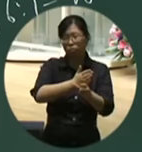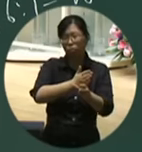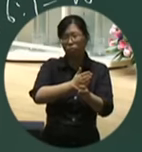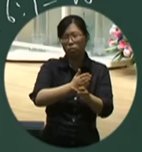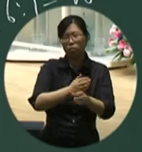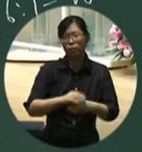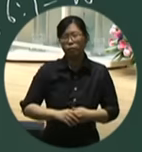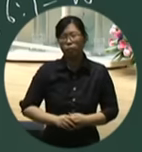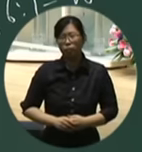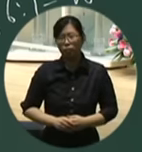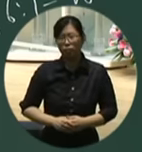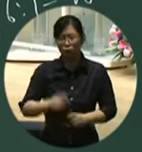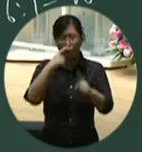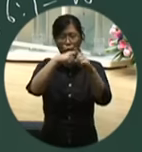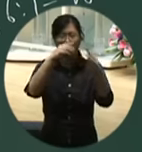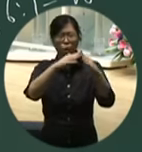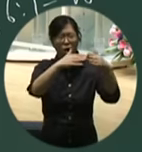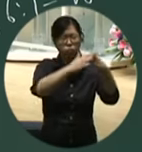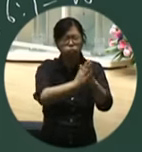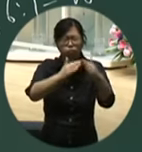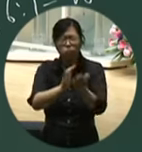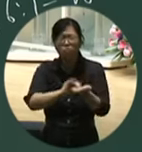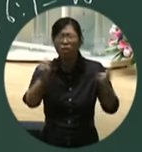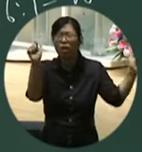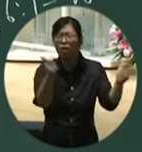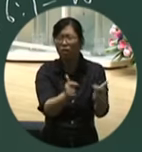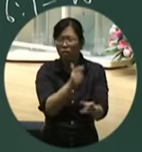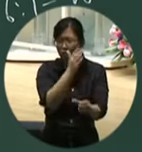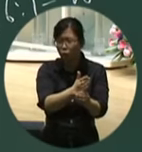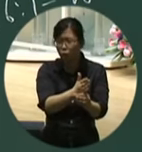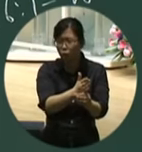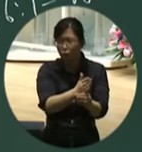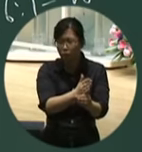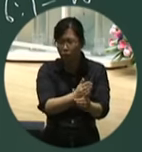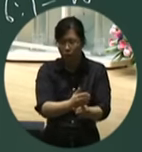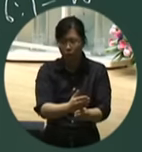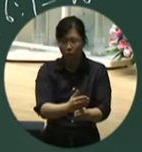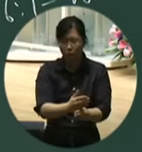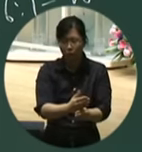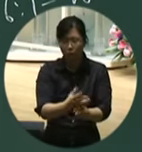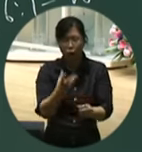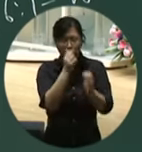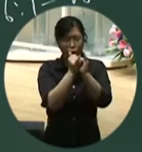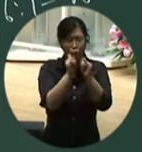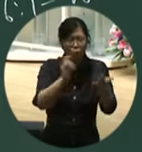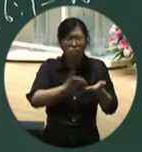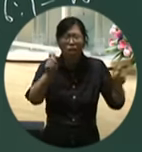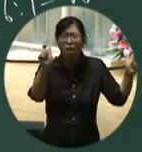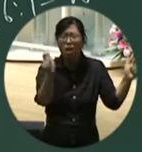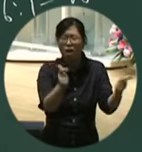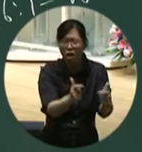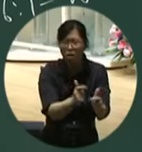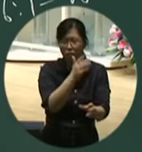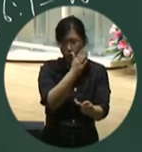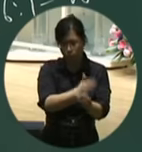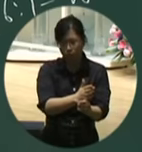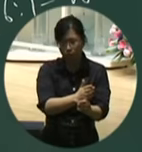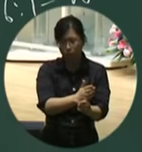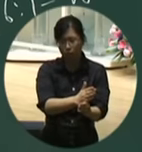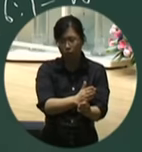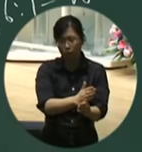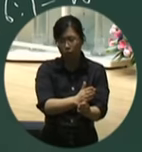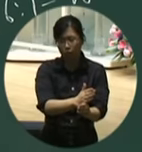from the world. 교회가 문을 닫고 있습니다. Churches are closing down. 우리 교인이 급격히 감소되고 있습니다. The number of believers are